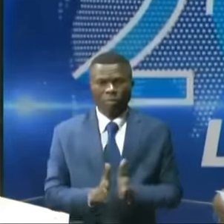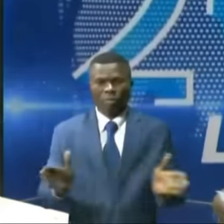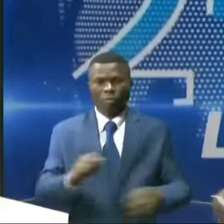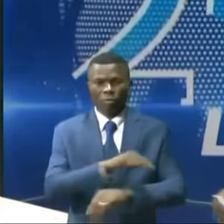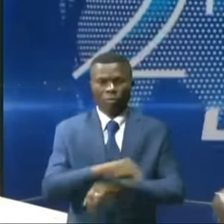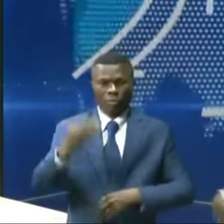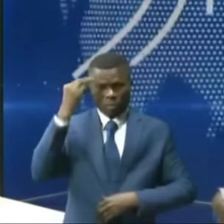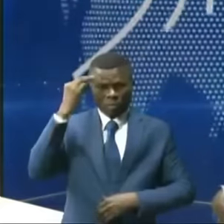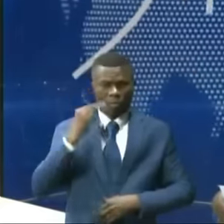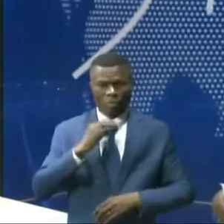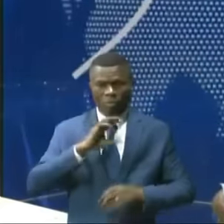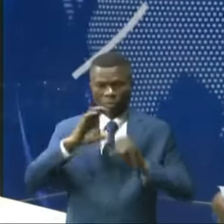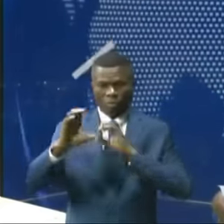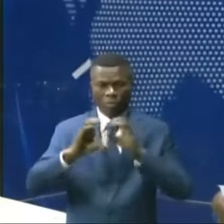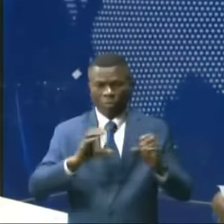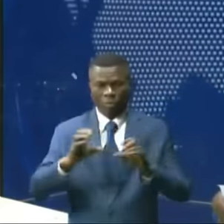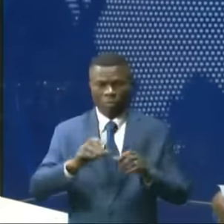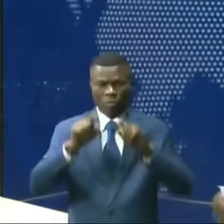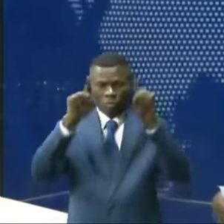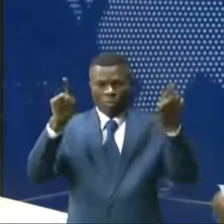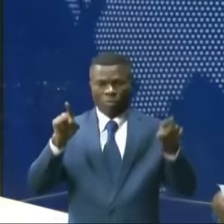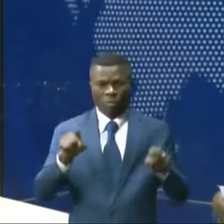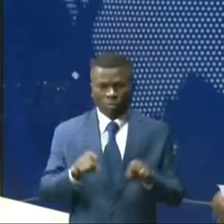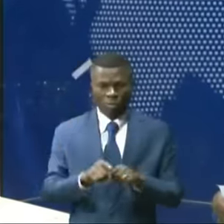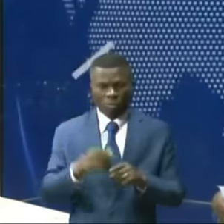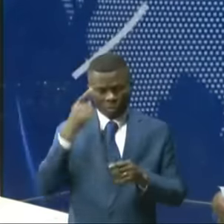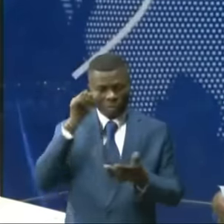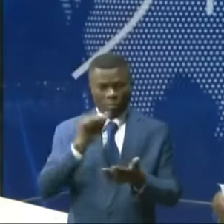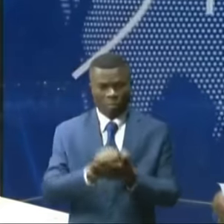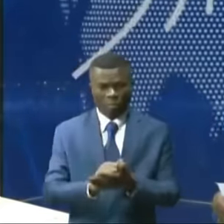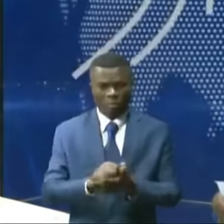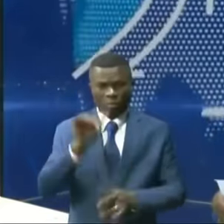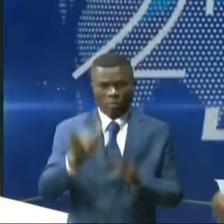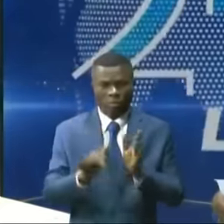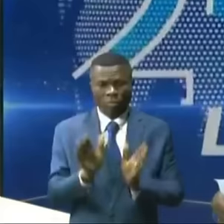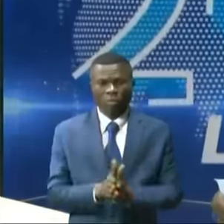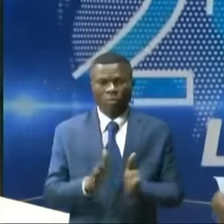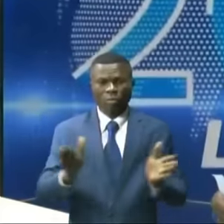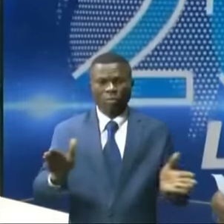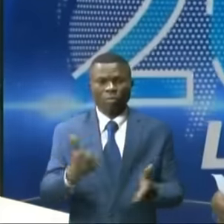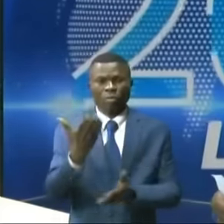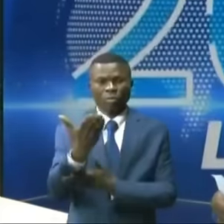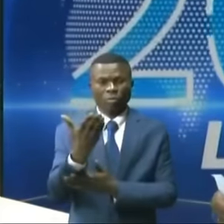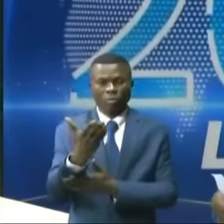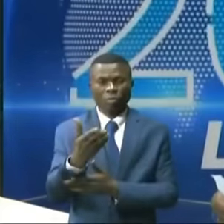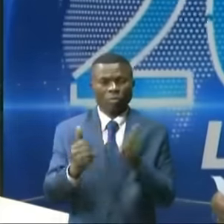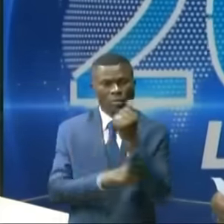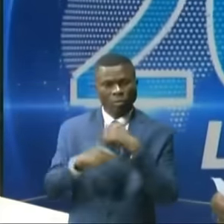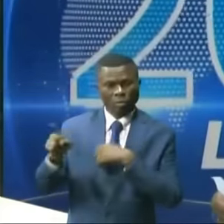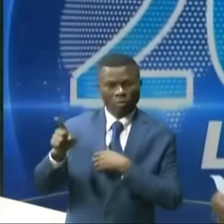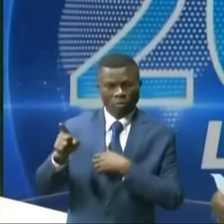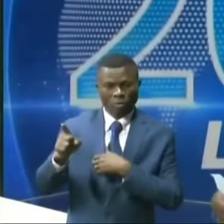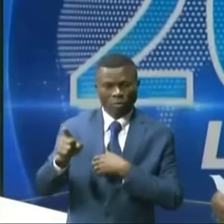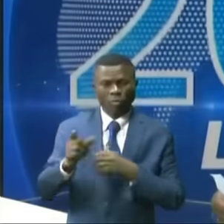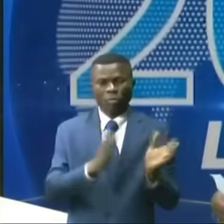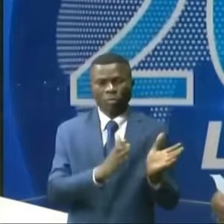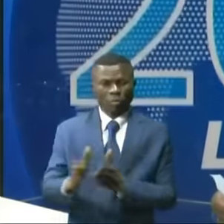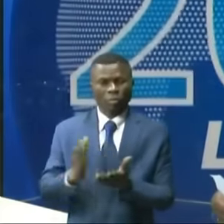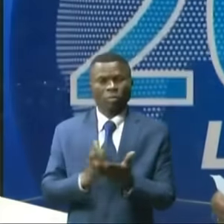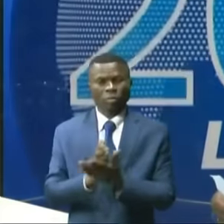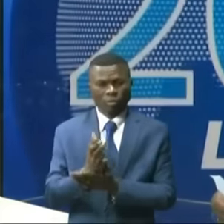ministère de la Communication et médiia à cet effet le secrétaire général demande aux concernés de prendre toutes les